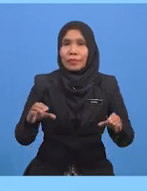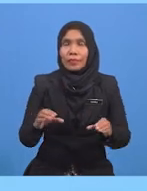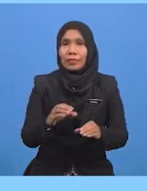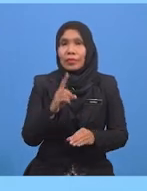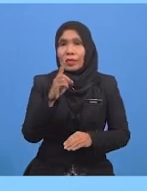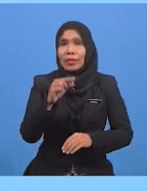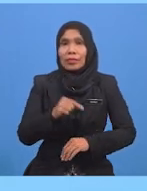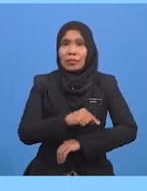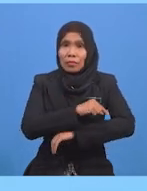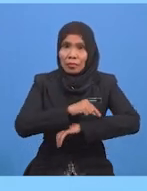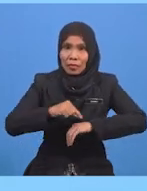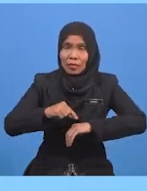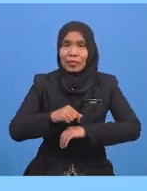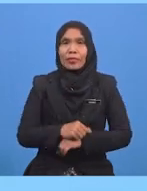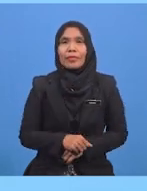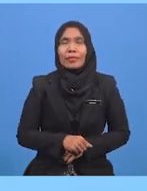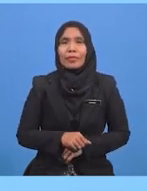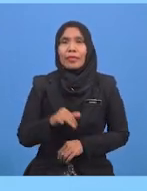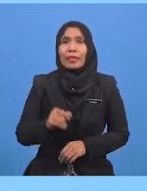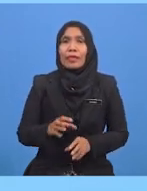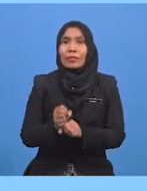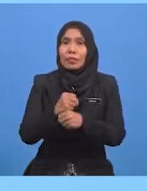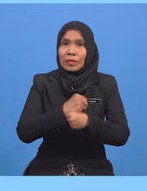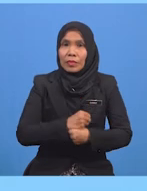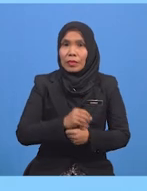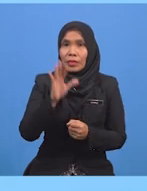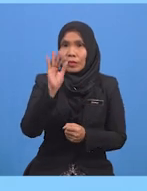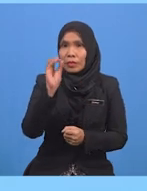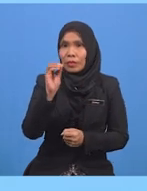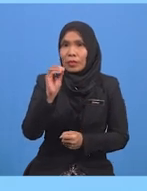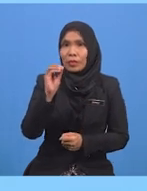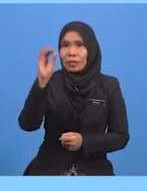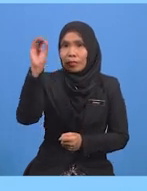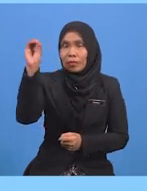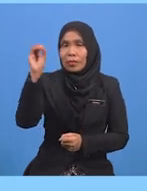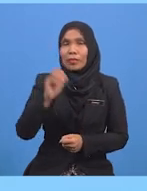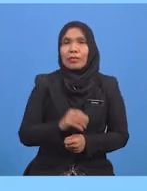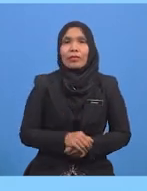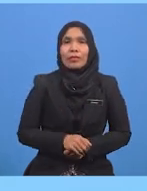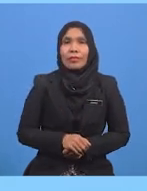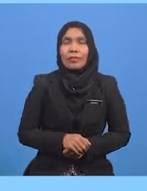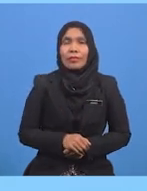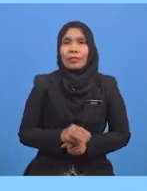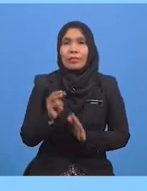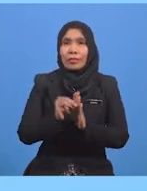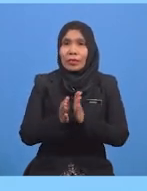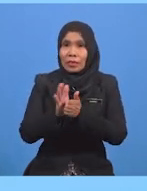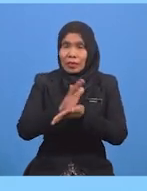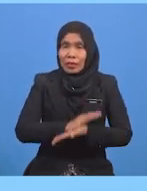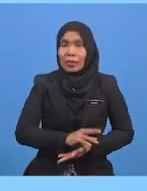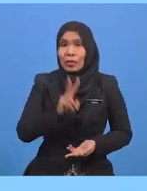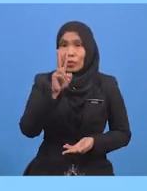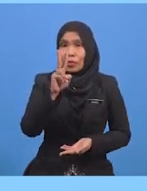membentuk 90 darjah menjadikan dua buah segitiga bersudut